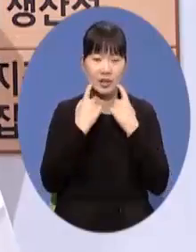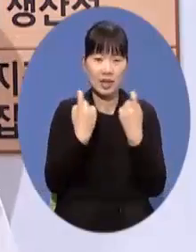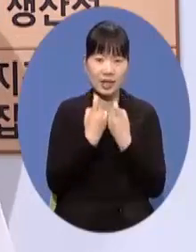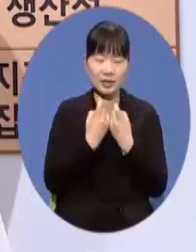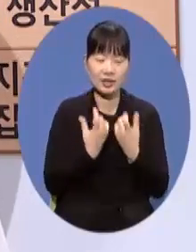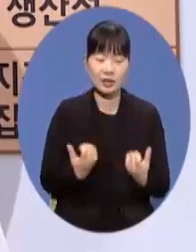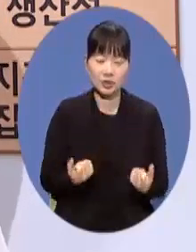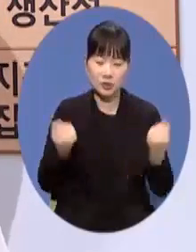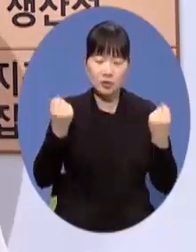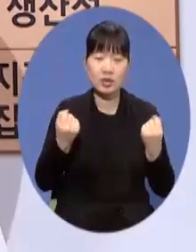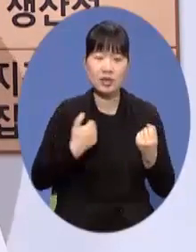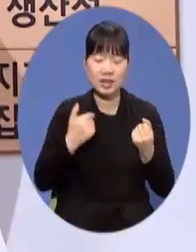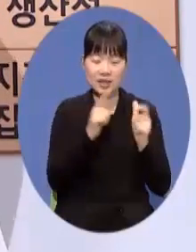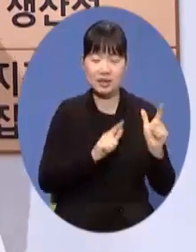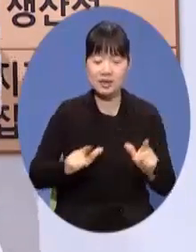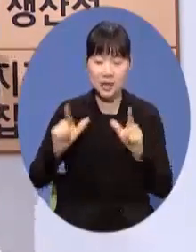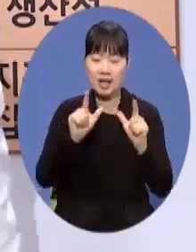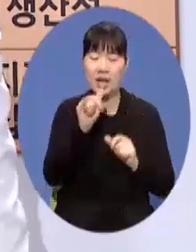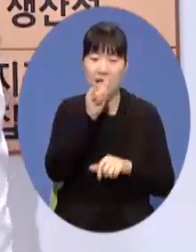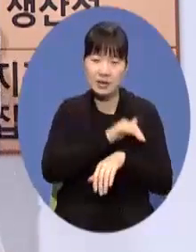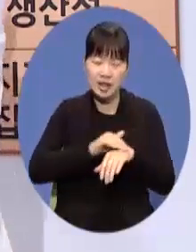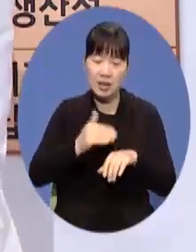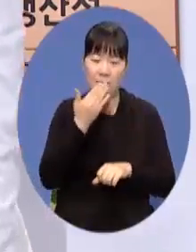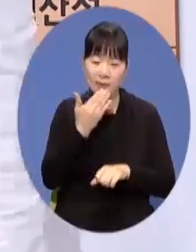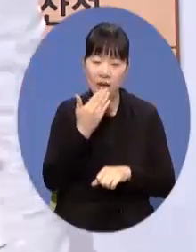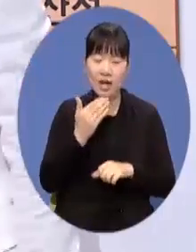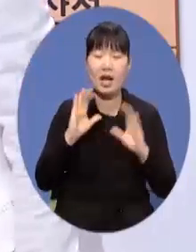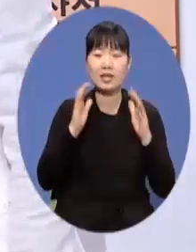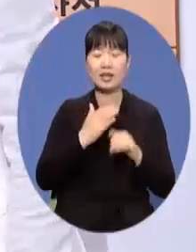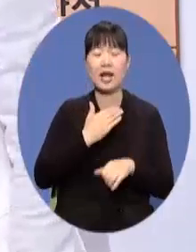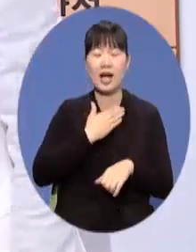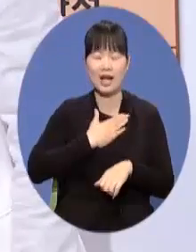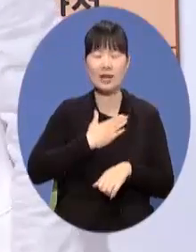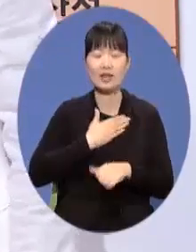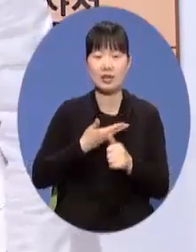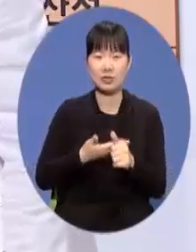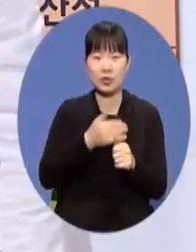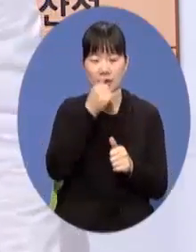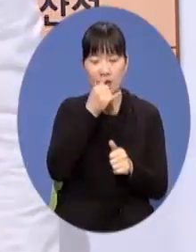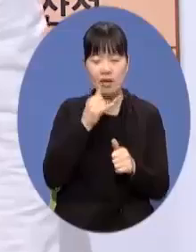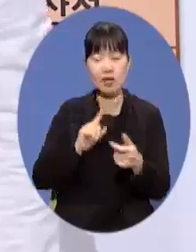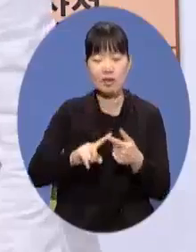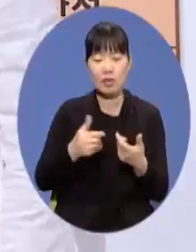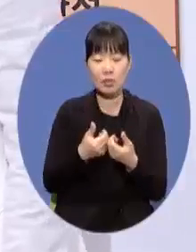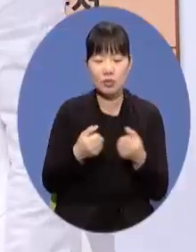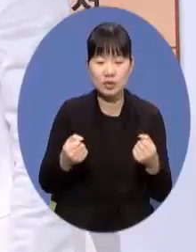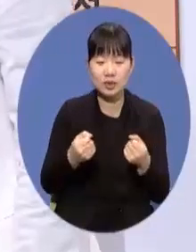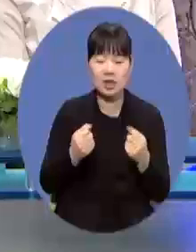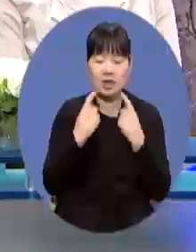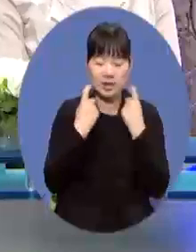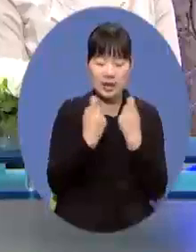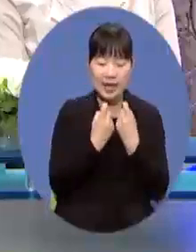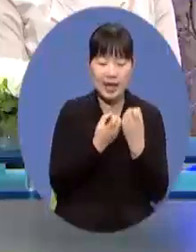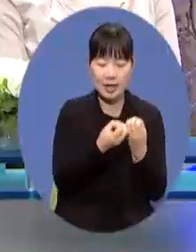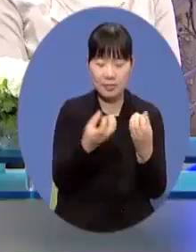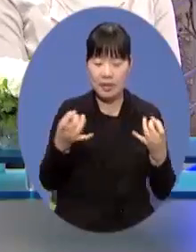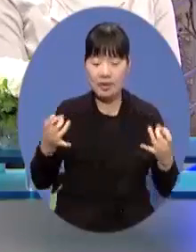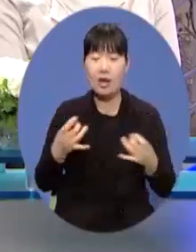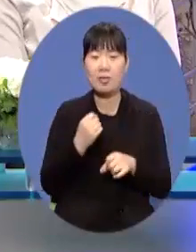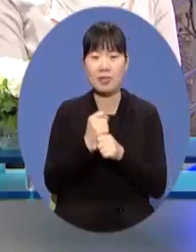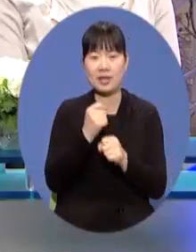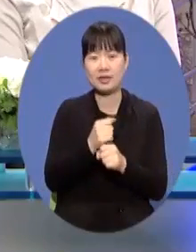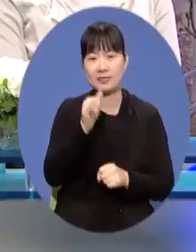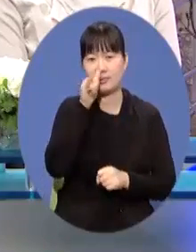존재로 난 잘 살아갈 수 있구나라는 것들을 아이들이 알게 해줘야 된다는 거죠. 이것을 분리 개별화 네. 이렇게